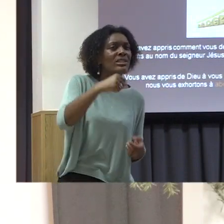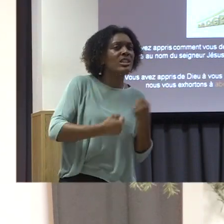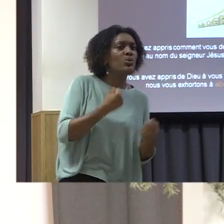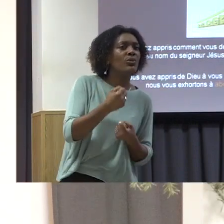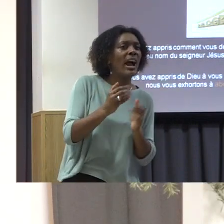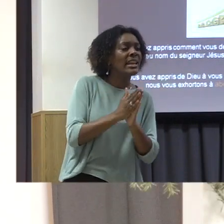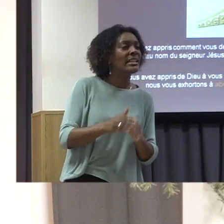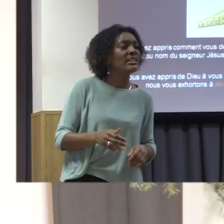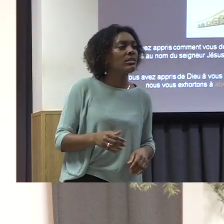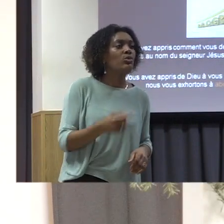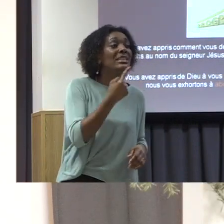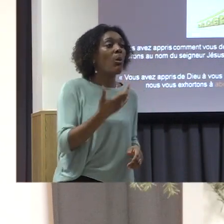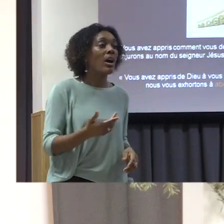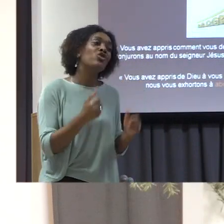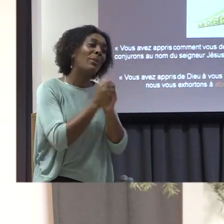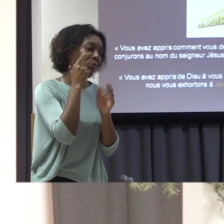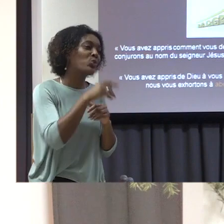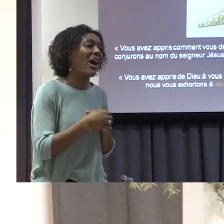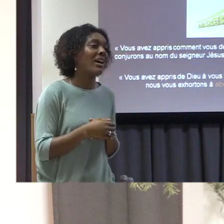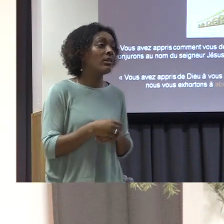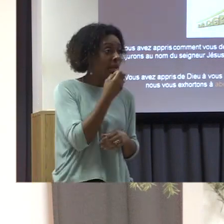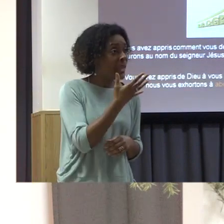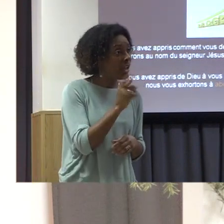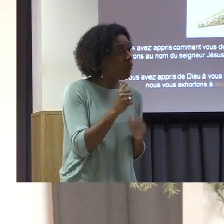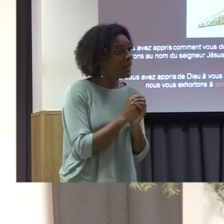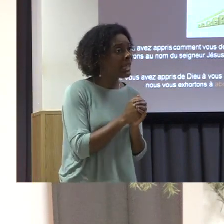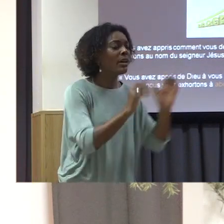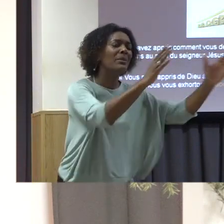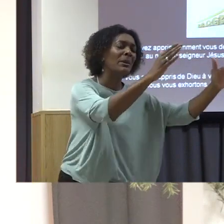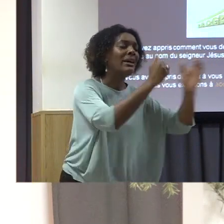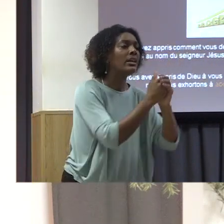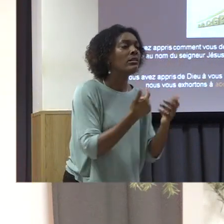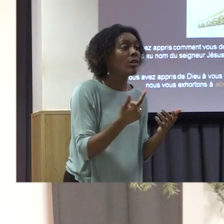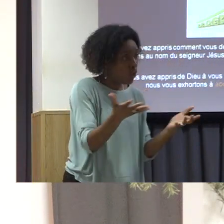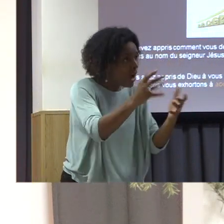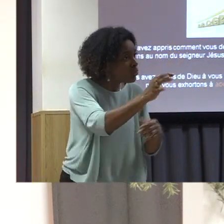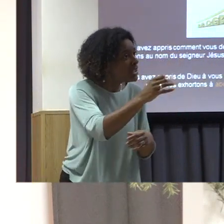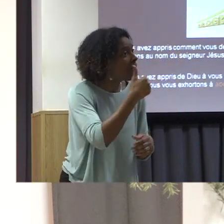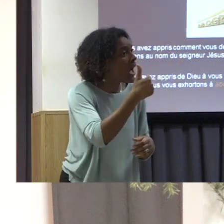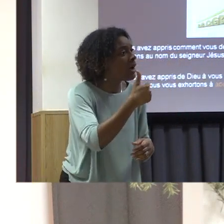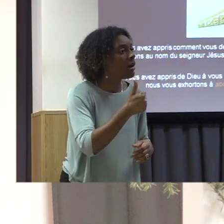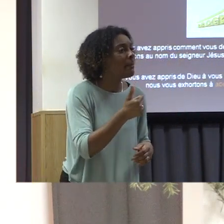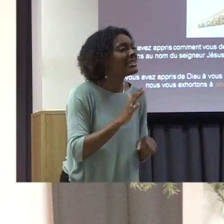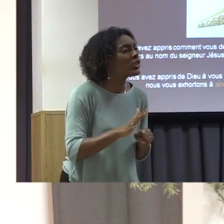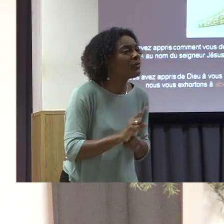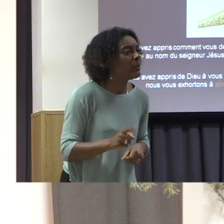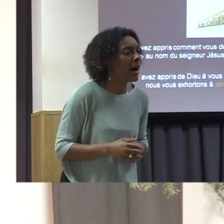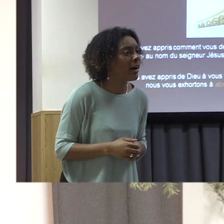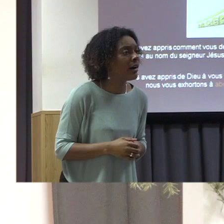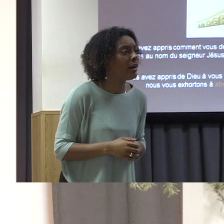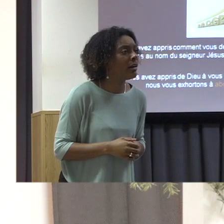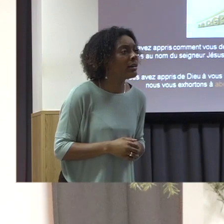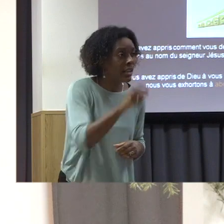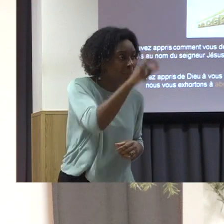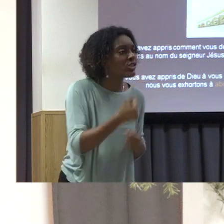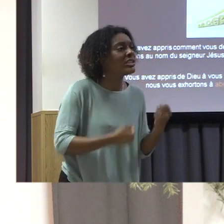dire que je prie pour toi. C'est bien de prier pour lui. Et je vous y encourage. Mais des fois, ce n'est pas suffisant.